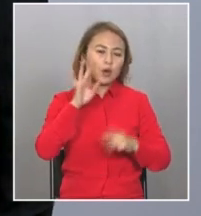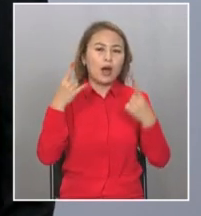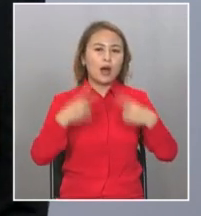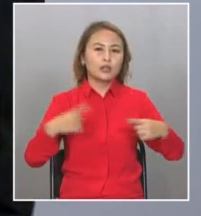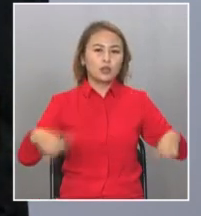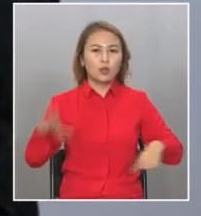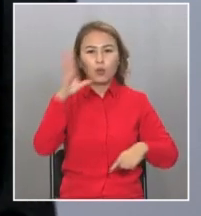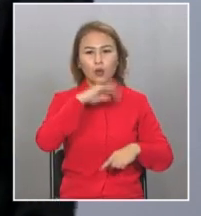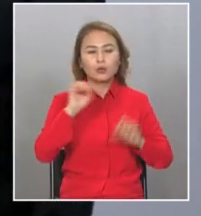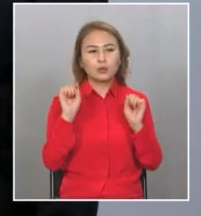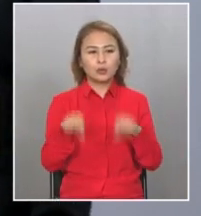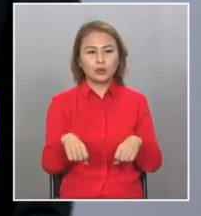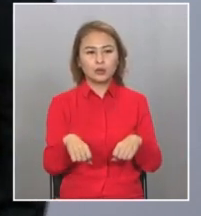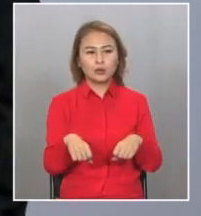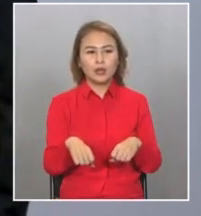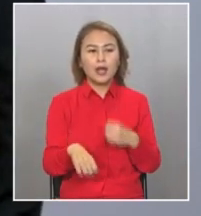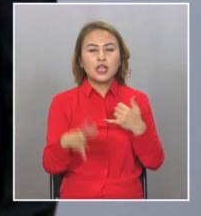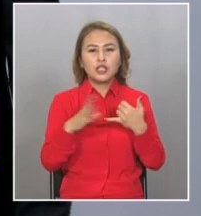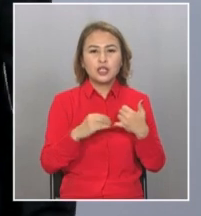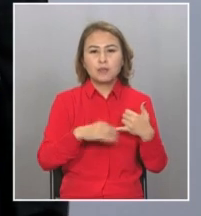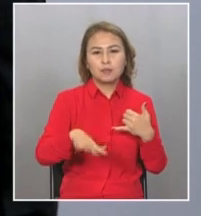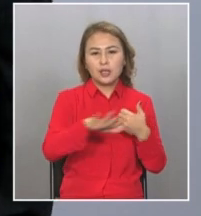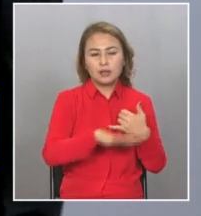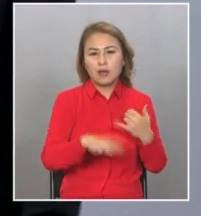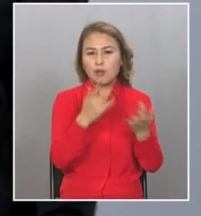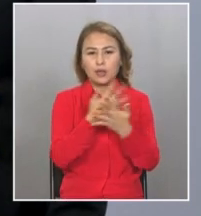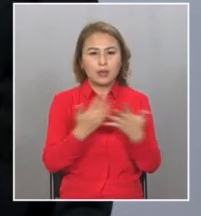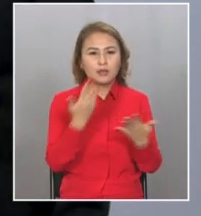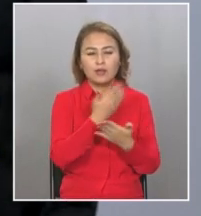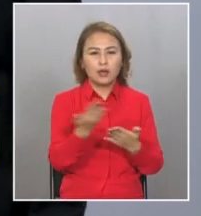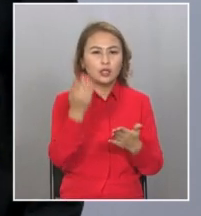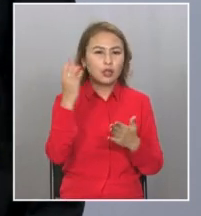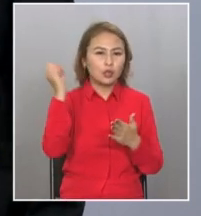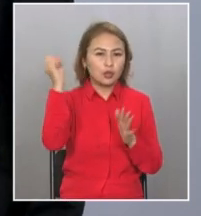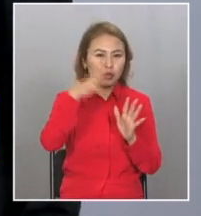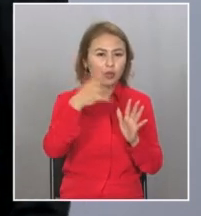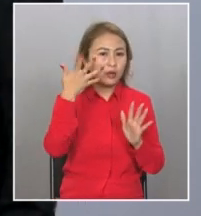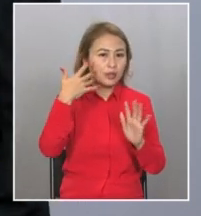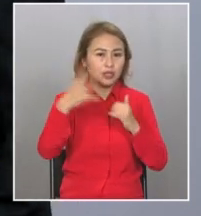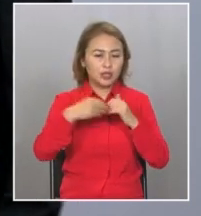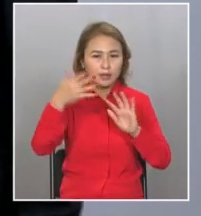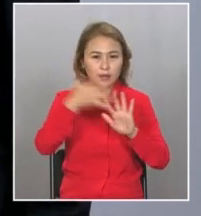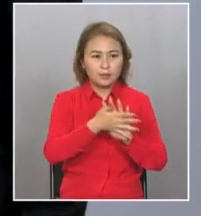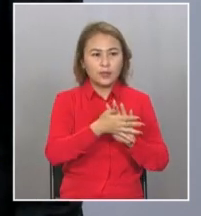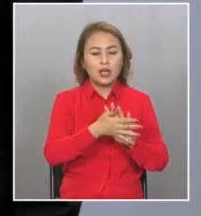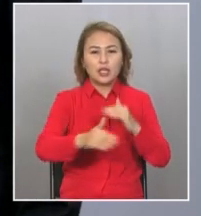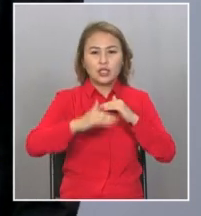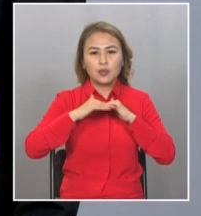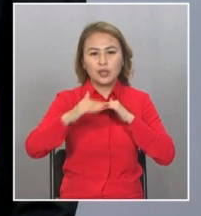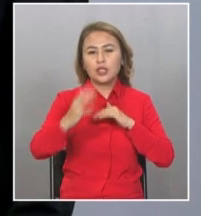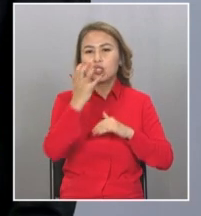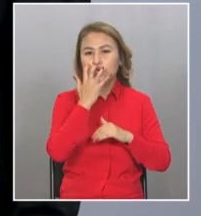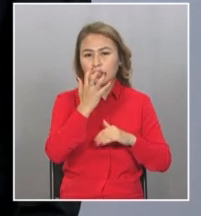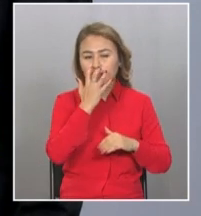болуы мүмкін. Ал енді жер бетіне бұлардың барлығы күн радиациясы жерге жеткеннен кейін жер беті жылынып,